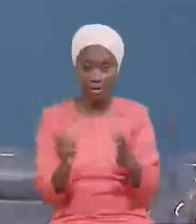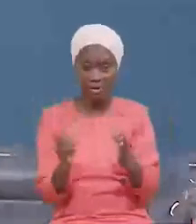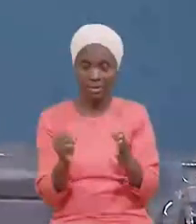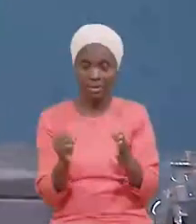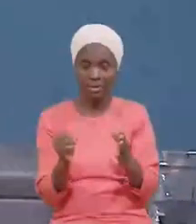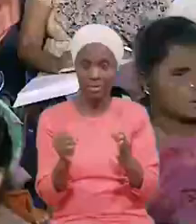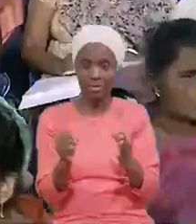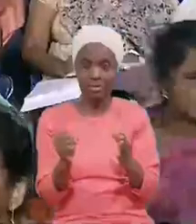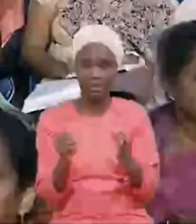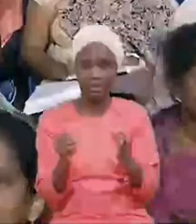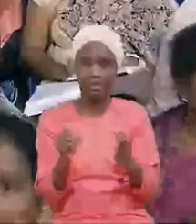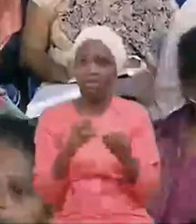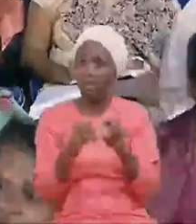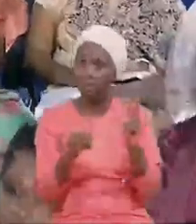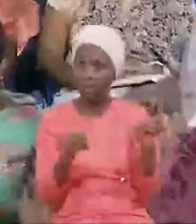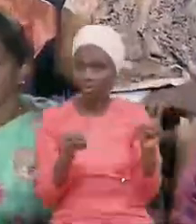Numéro 2,